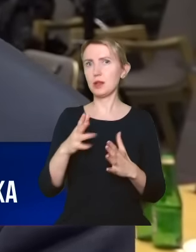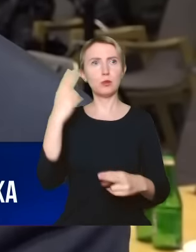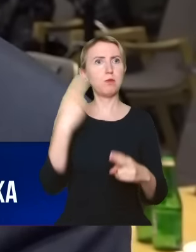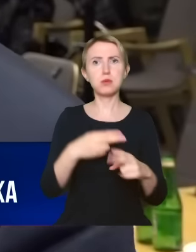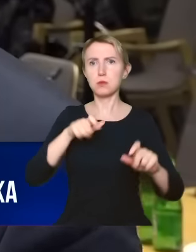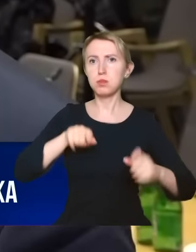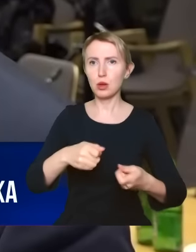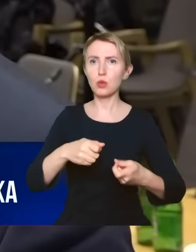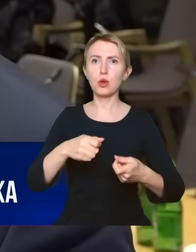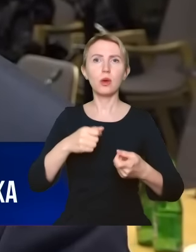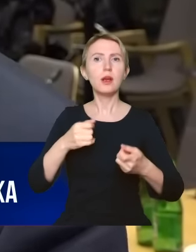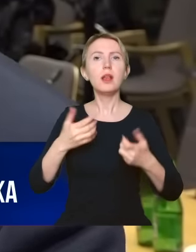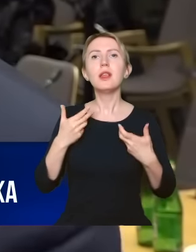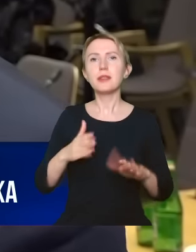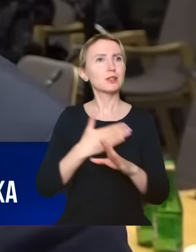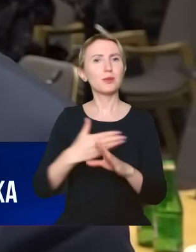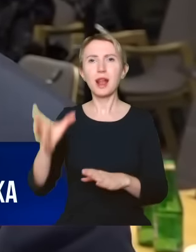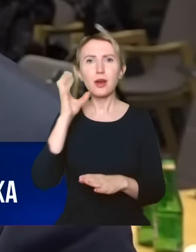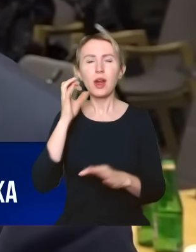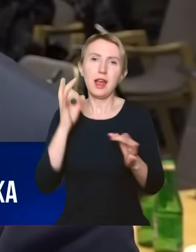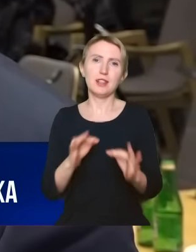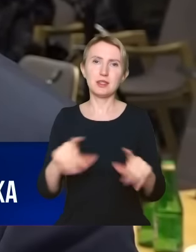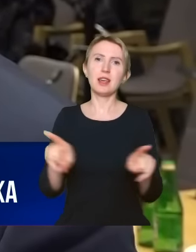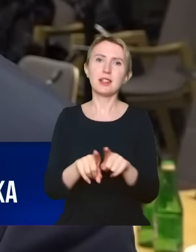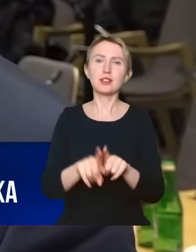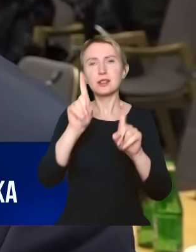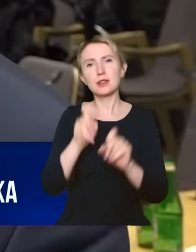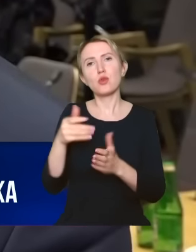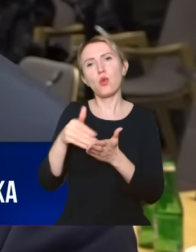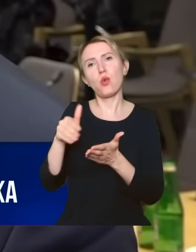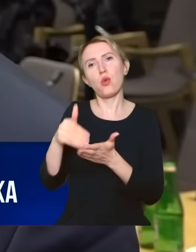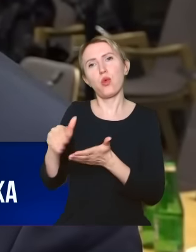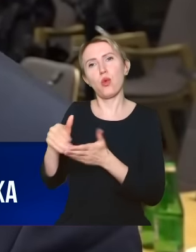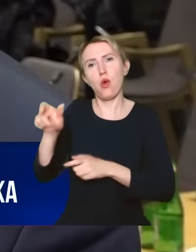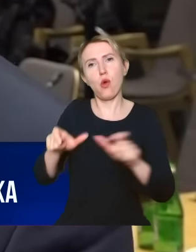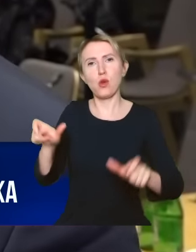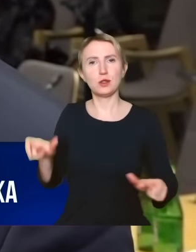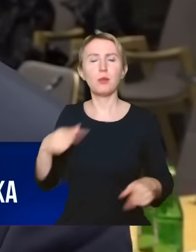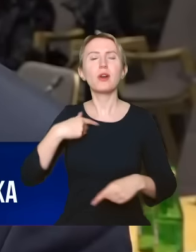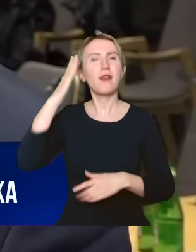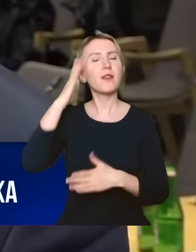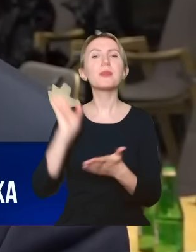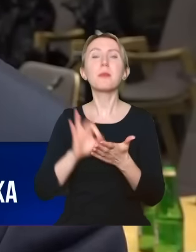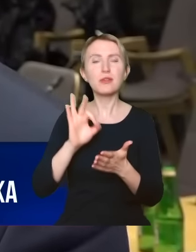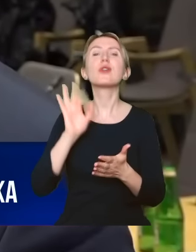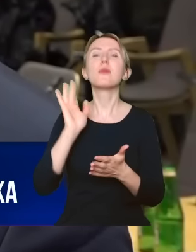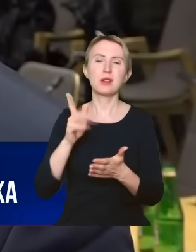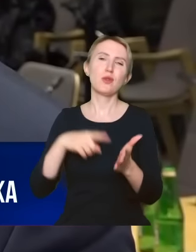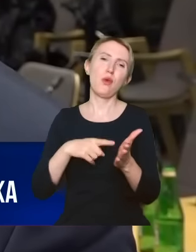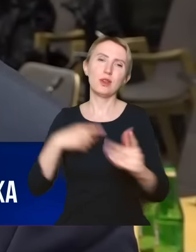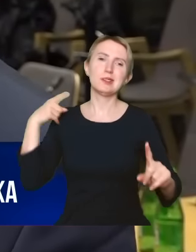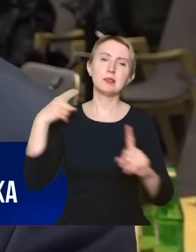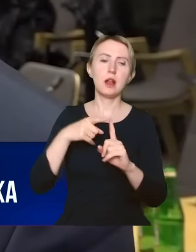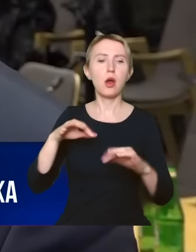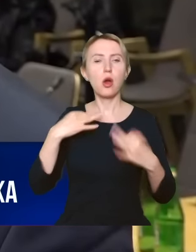blokują, nie chcą kontynuować przesłuchania, a dzisiaj też zaczynają usuwanie nas z tej komisji. Bo ja nie mam wątpliwości, że do tego to będzie dążyło. Niezależnie od tych